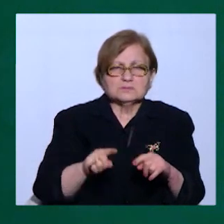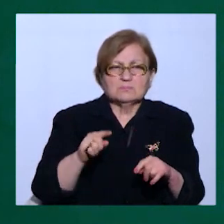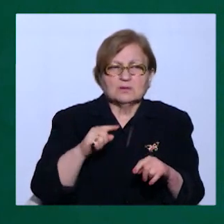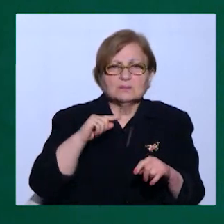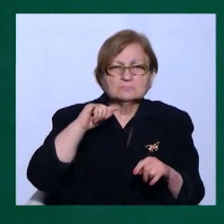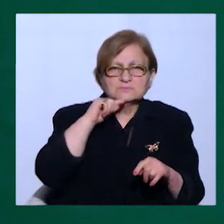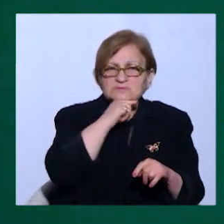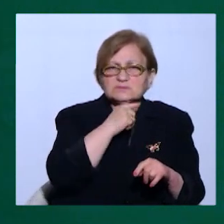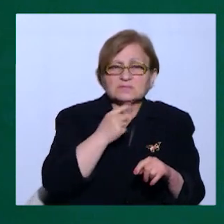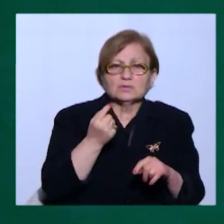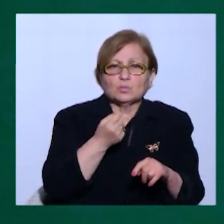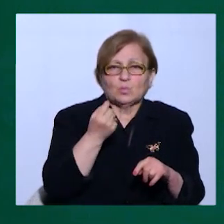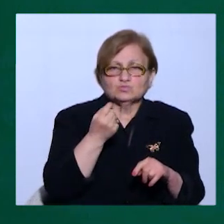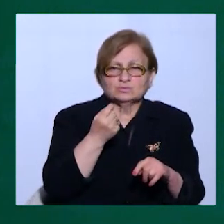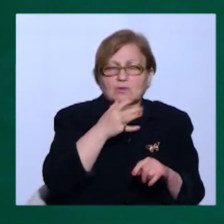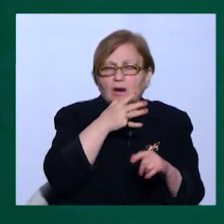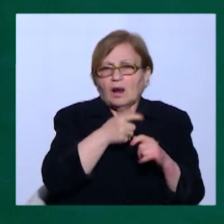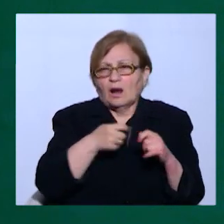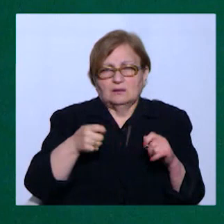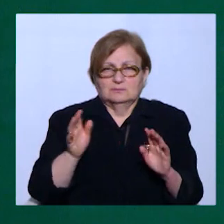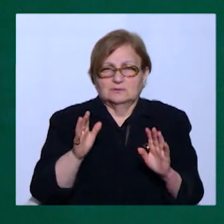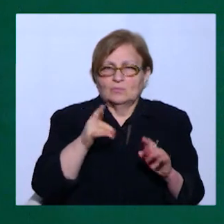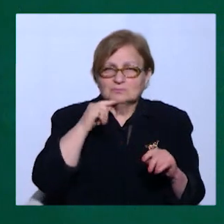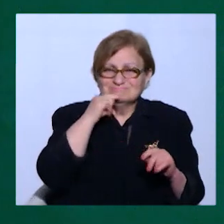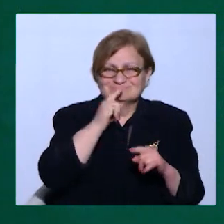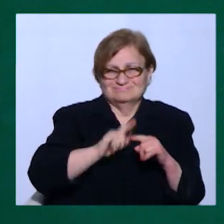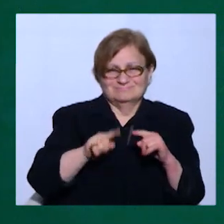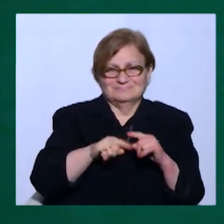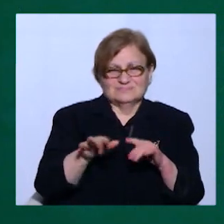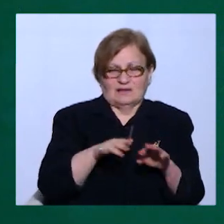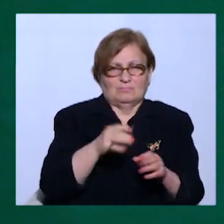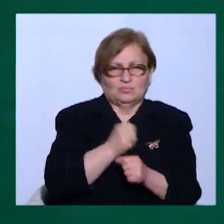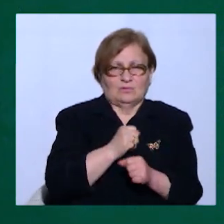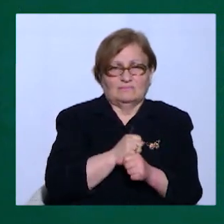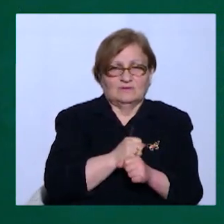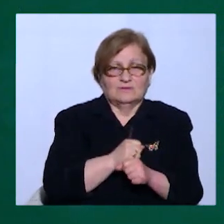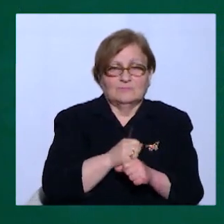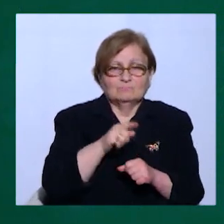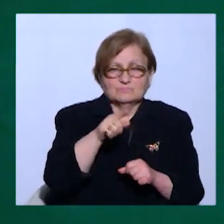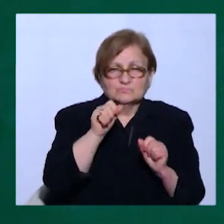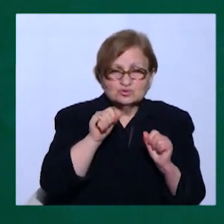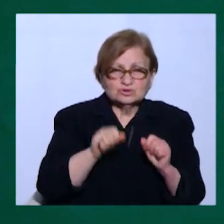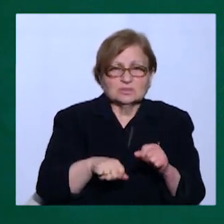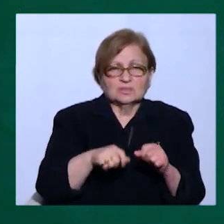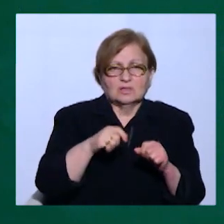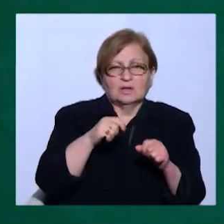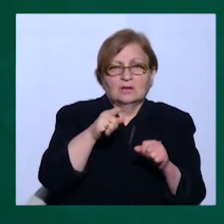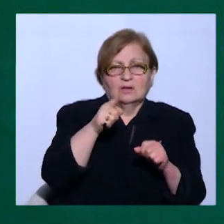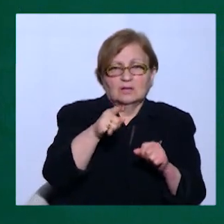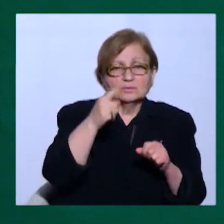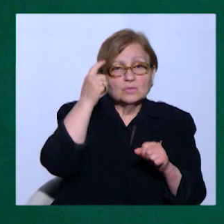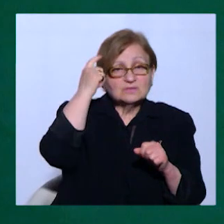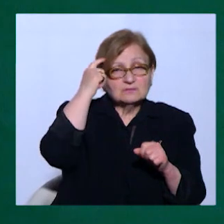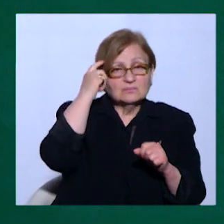უნდა, წარმატებულად და კარგად უშეცდომოდ. ამიტომ ყოველ კონკრეტულ ვითარებაში შენ შეგვიძლია გქონდეს იარაღი, ასე ვთქვი, ჩვენი აპარატი